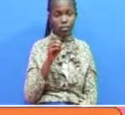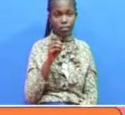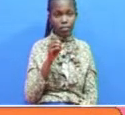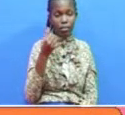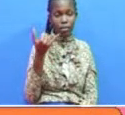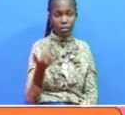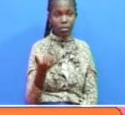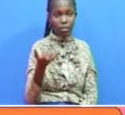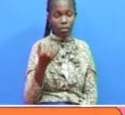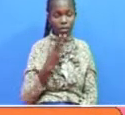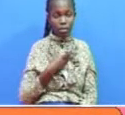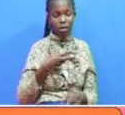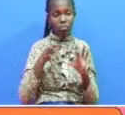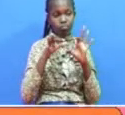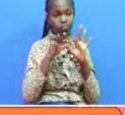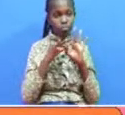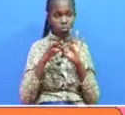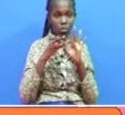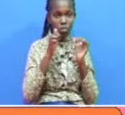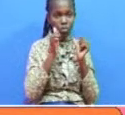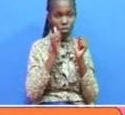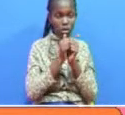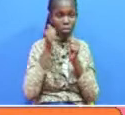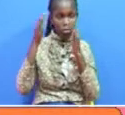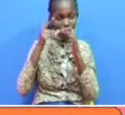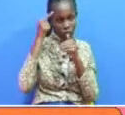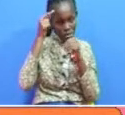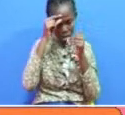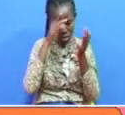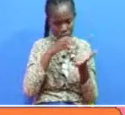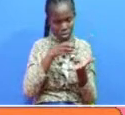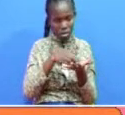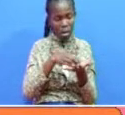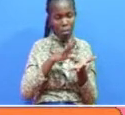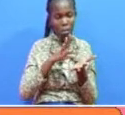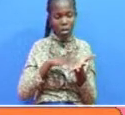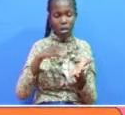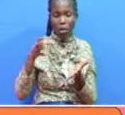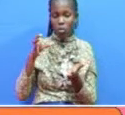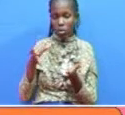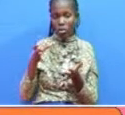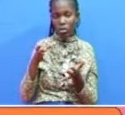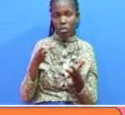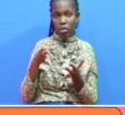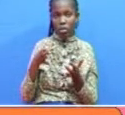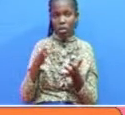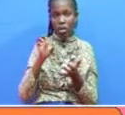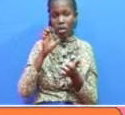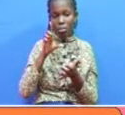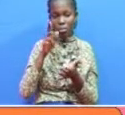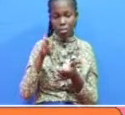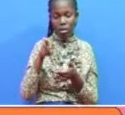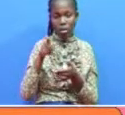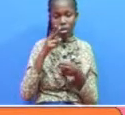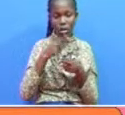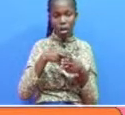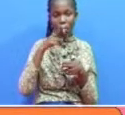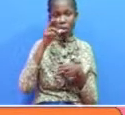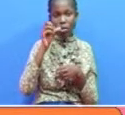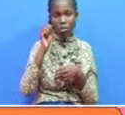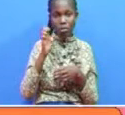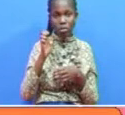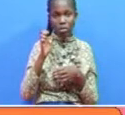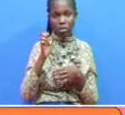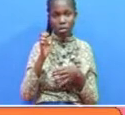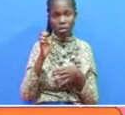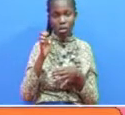ndi tuithiwa tuikuatiania na kemu tete wa kiwila cha ugavana county ni ya Masakuna chama cha ELP Rose Mulwa